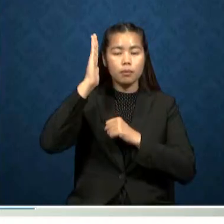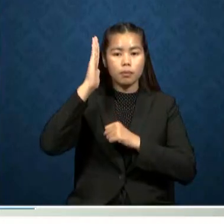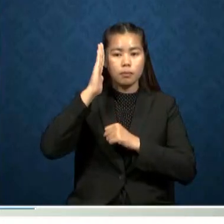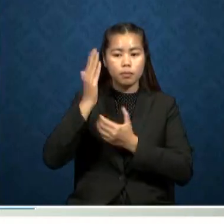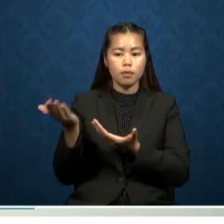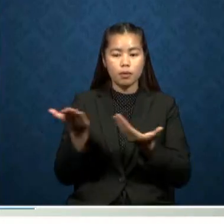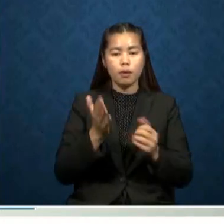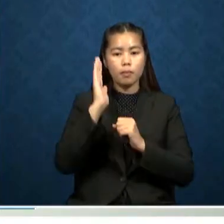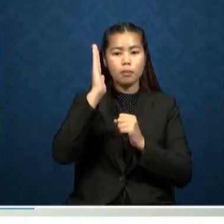พิจารณาต่อไปครับ